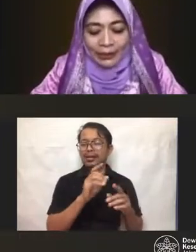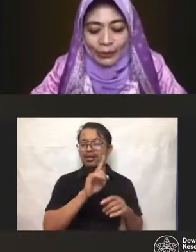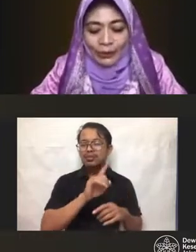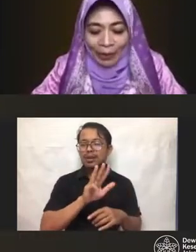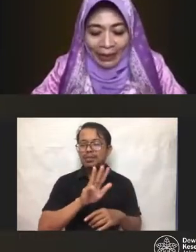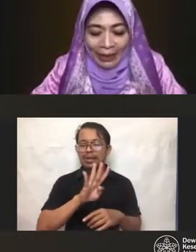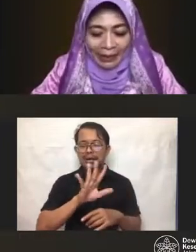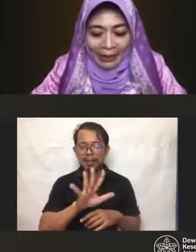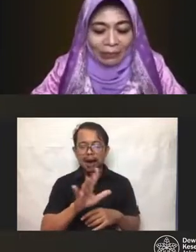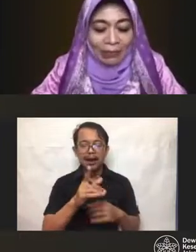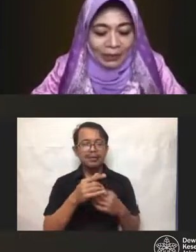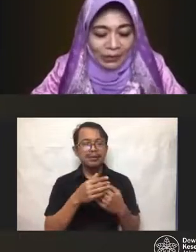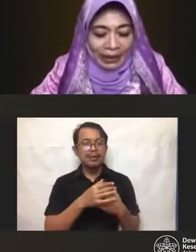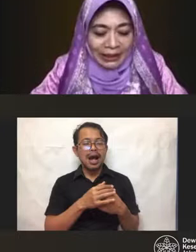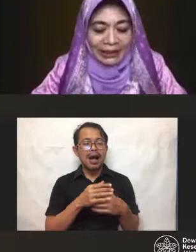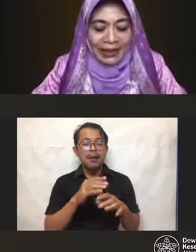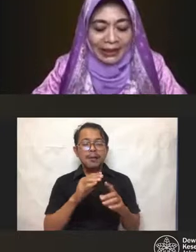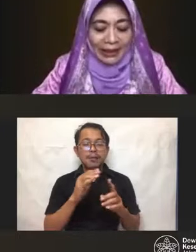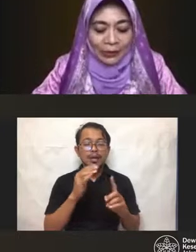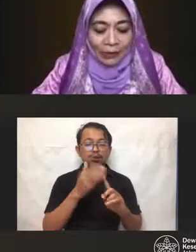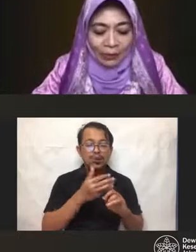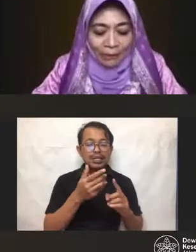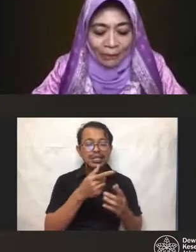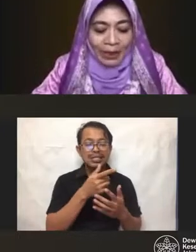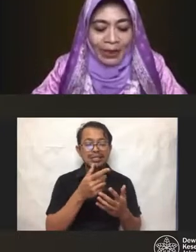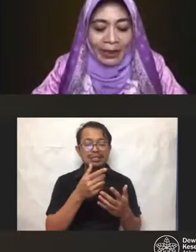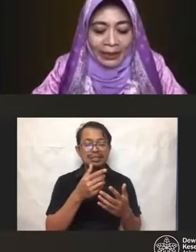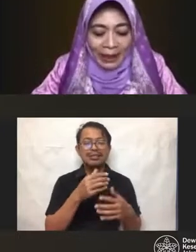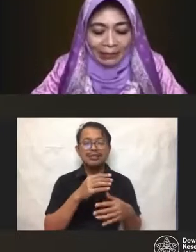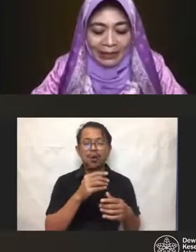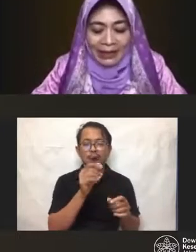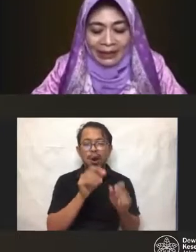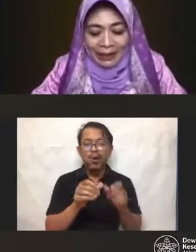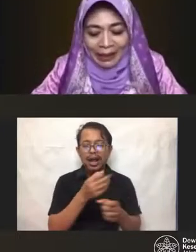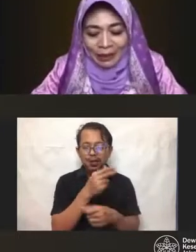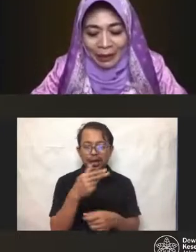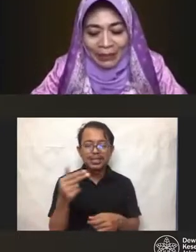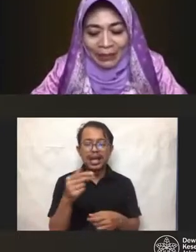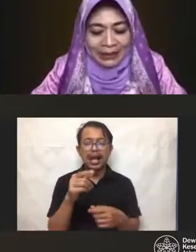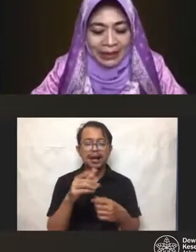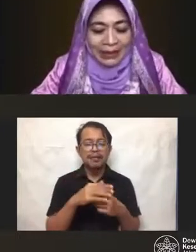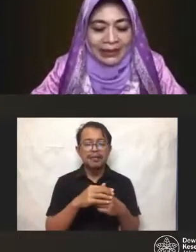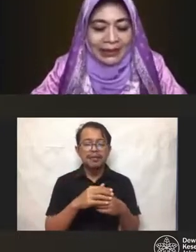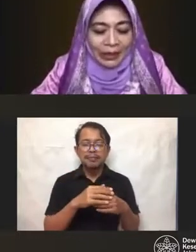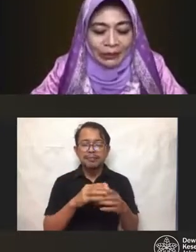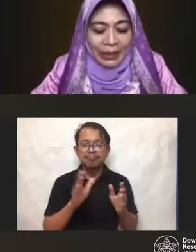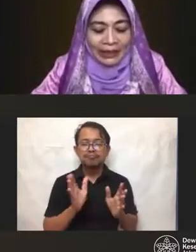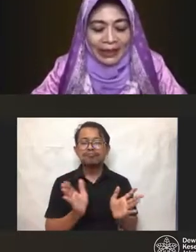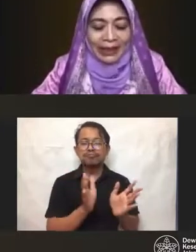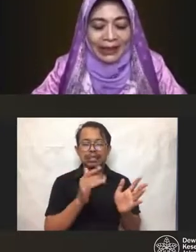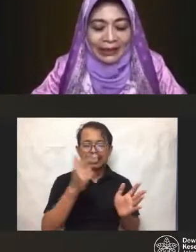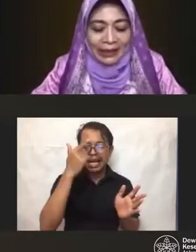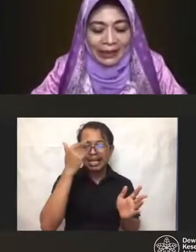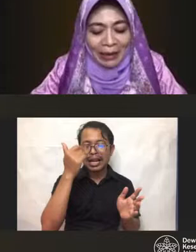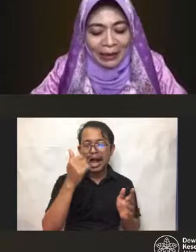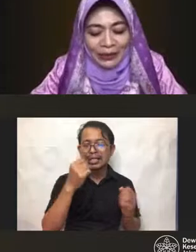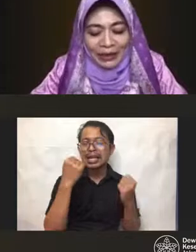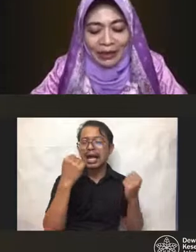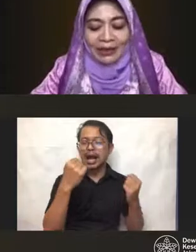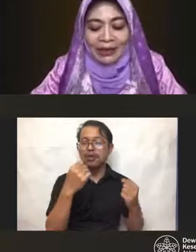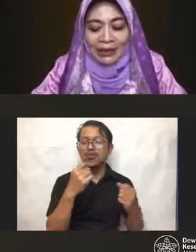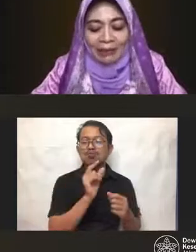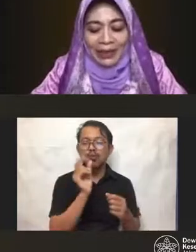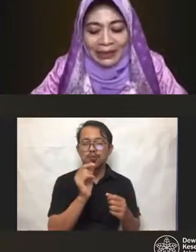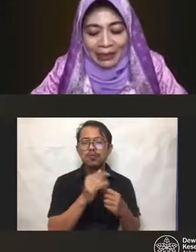dan seluruh tumpah darah, memajukan kesejahteraan umum, dan mencerdaskan kehidupan bangsa, serta ikut melaksanakan ketertiban